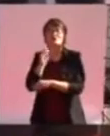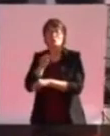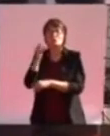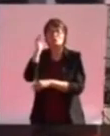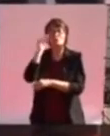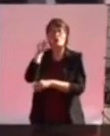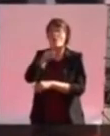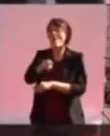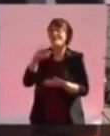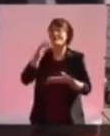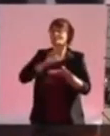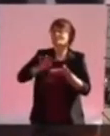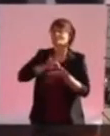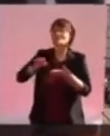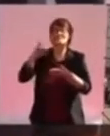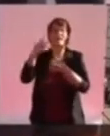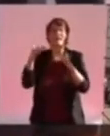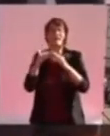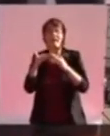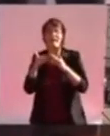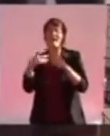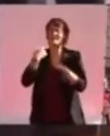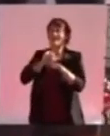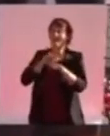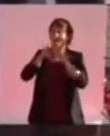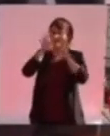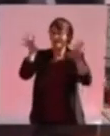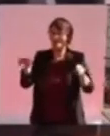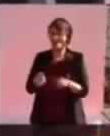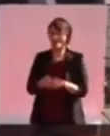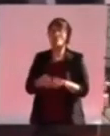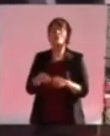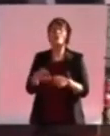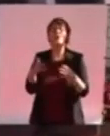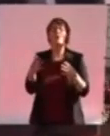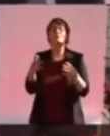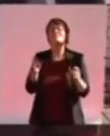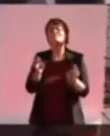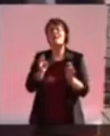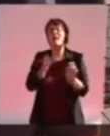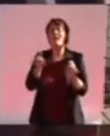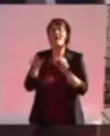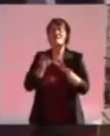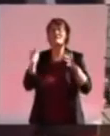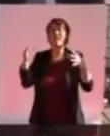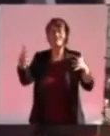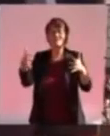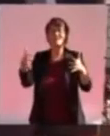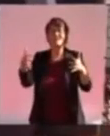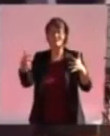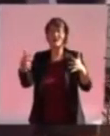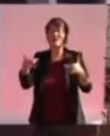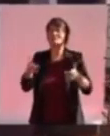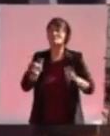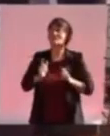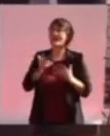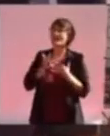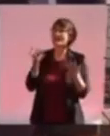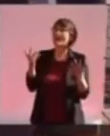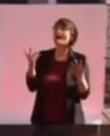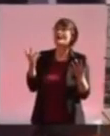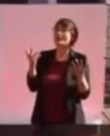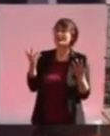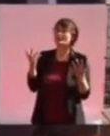umane l'epidemia ha evidenziato come non ci non ci si possa dimenticare che le